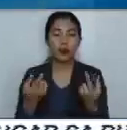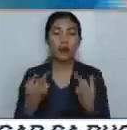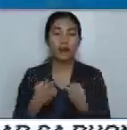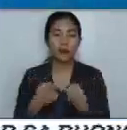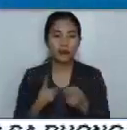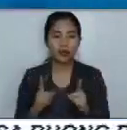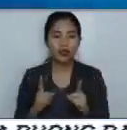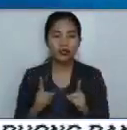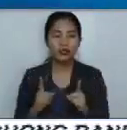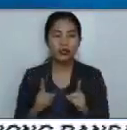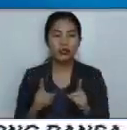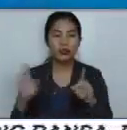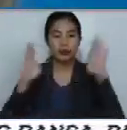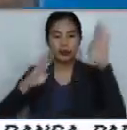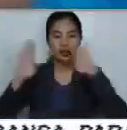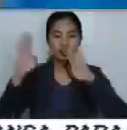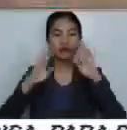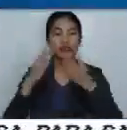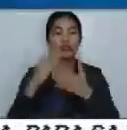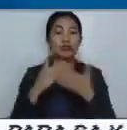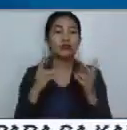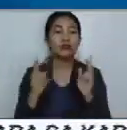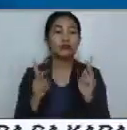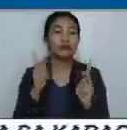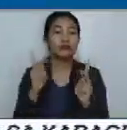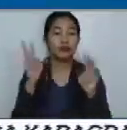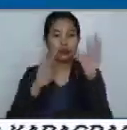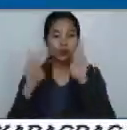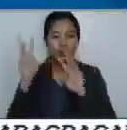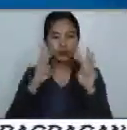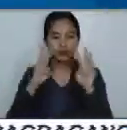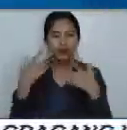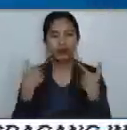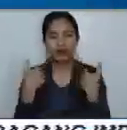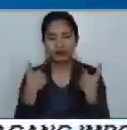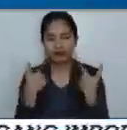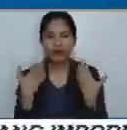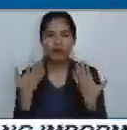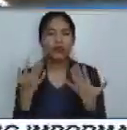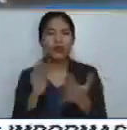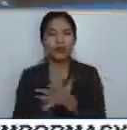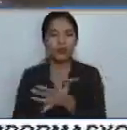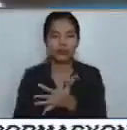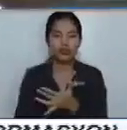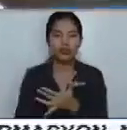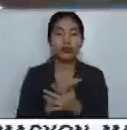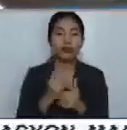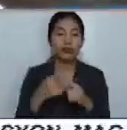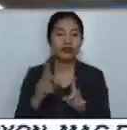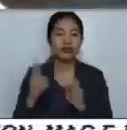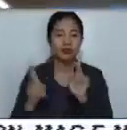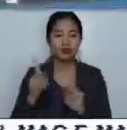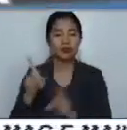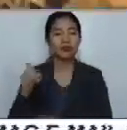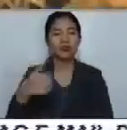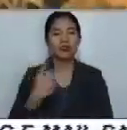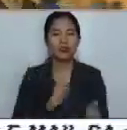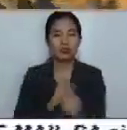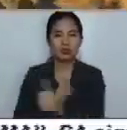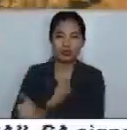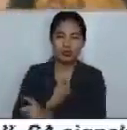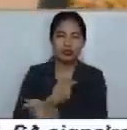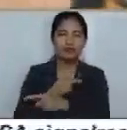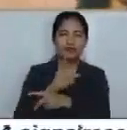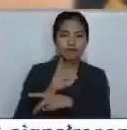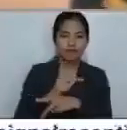ay dahil sa walang tigil na sakripisyo ng kanilang mga healthcare at essential workers. Kasabay po nito, tiniyak ng lokal na pamahalaan